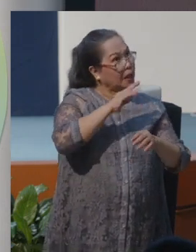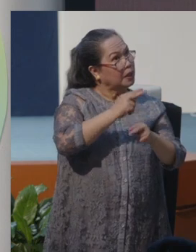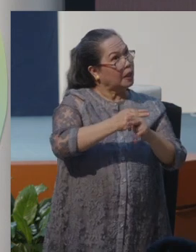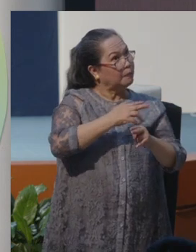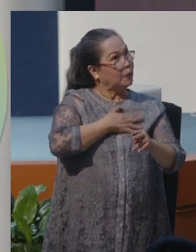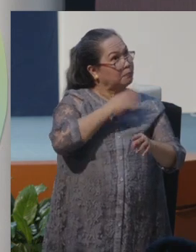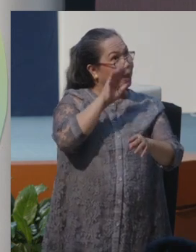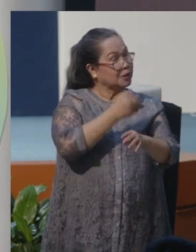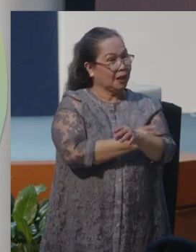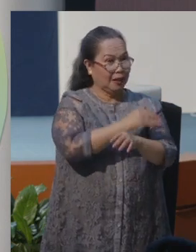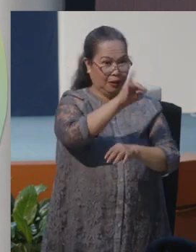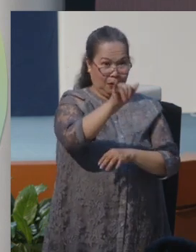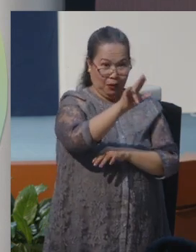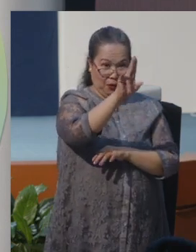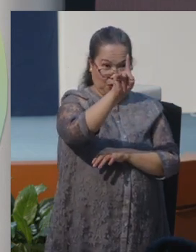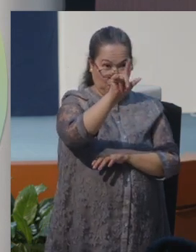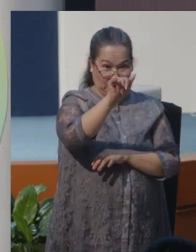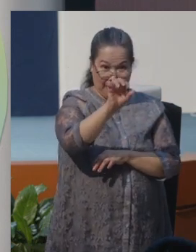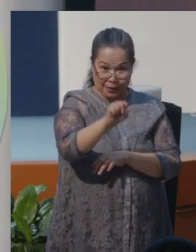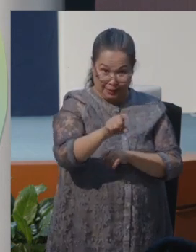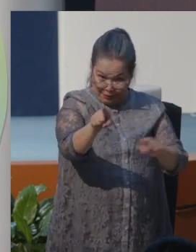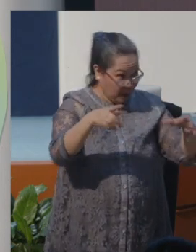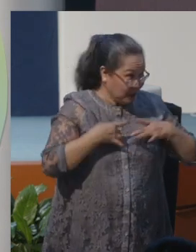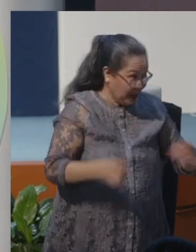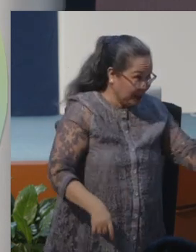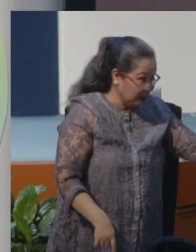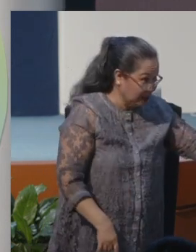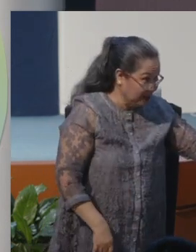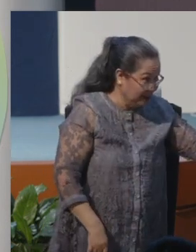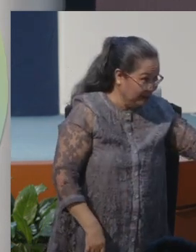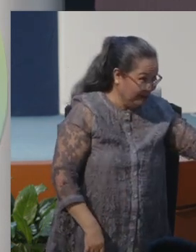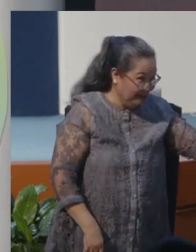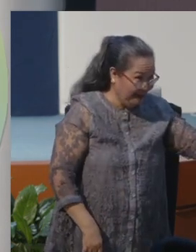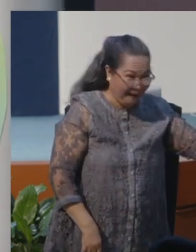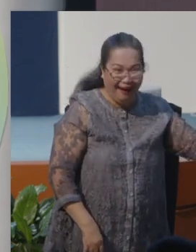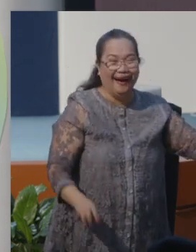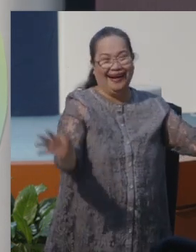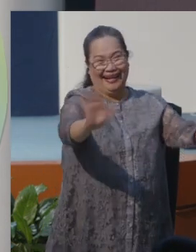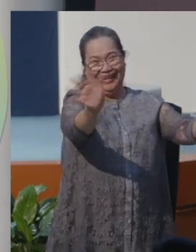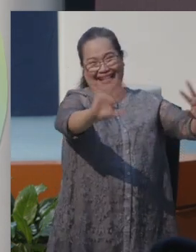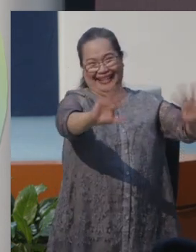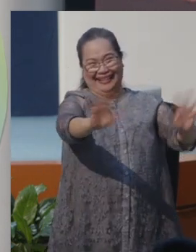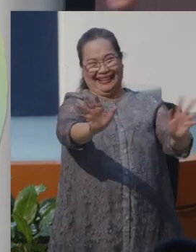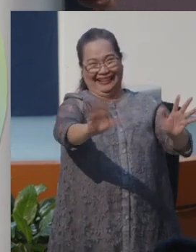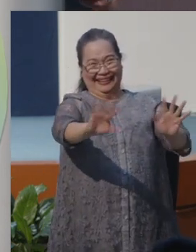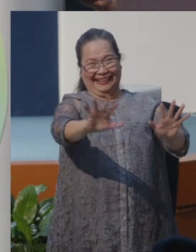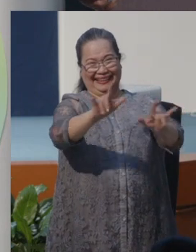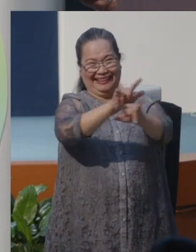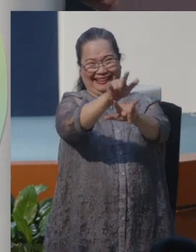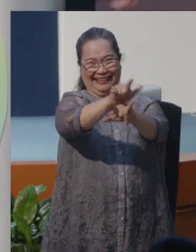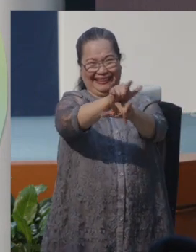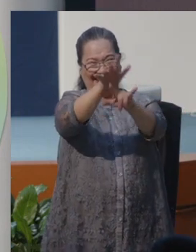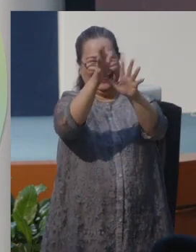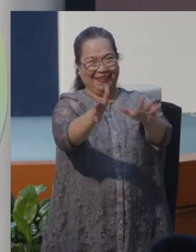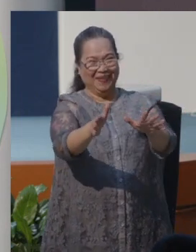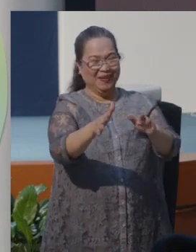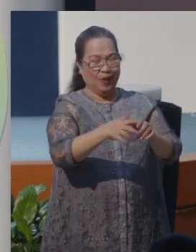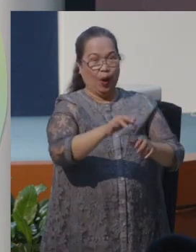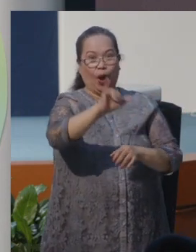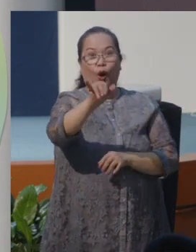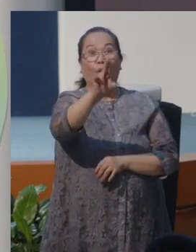niya, Judas. Hindi ba? No? Wala na po nagpapangalan sa kanilang mga anak na